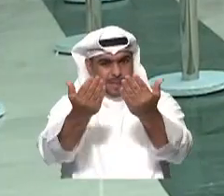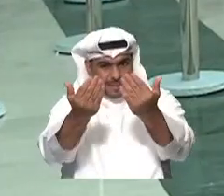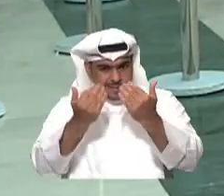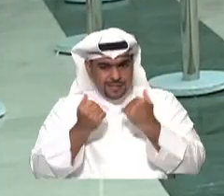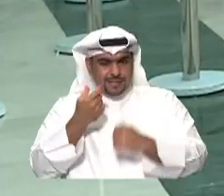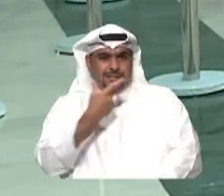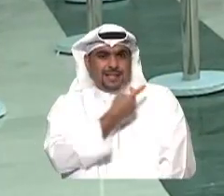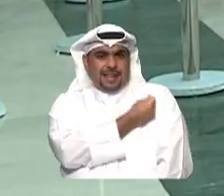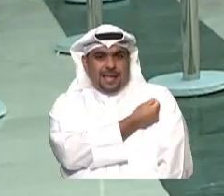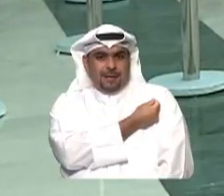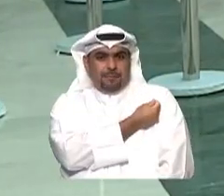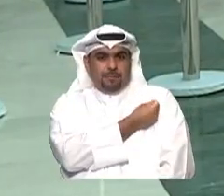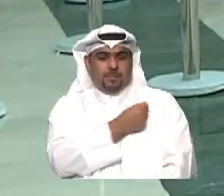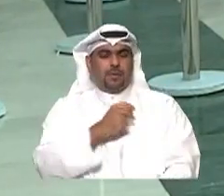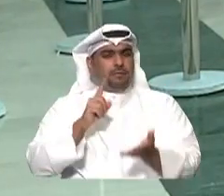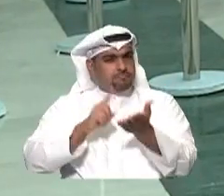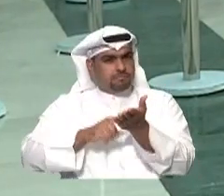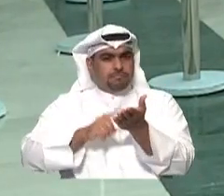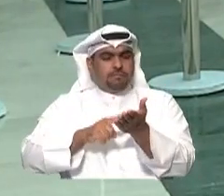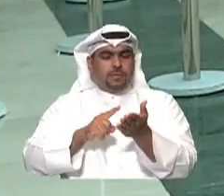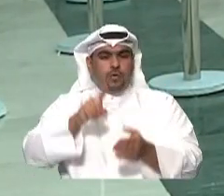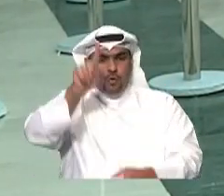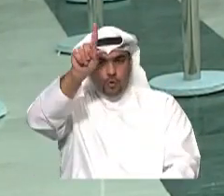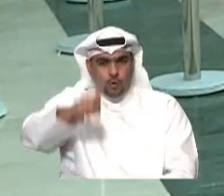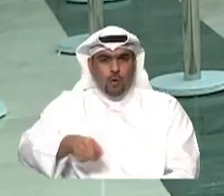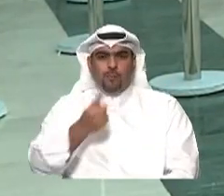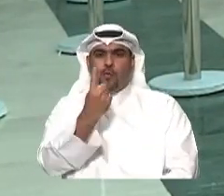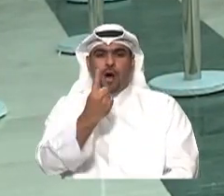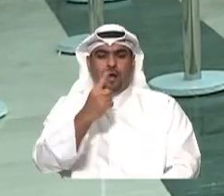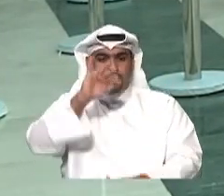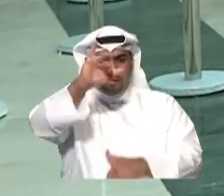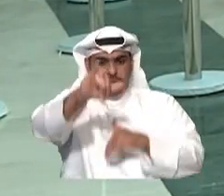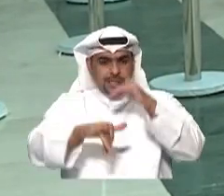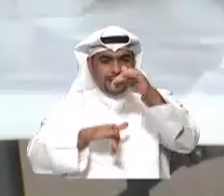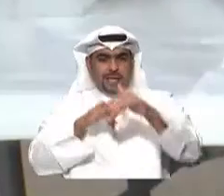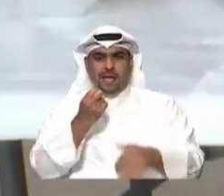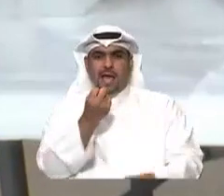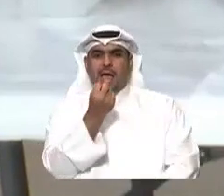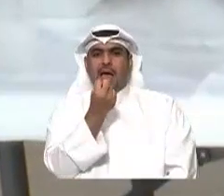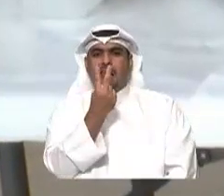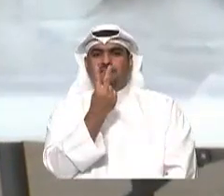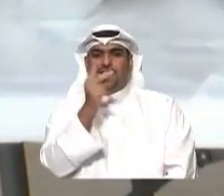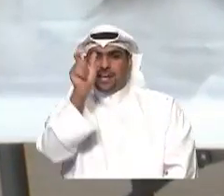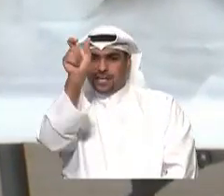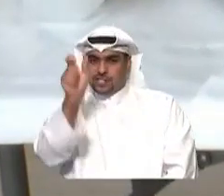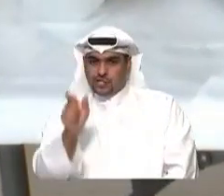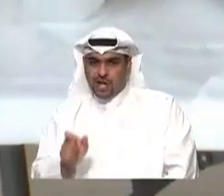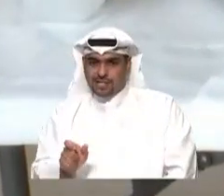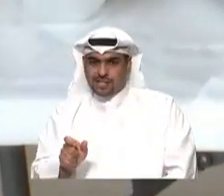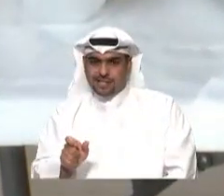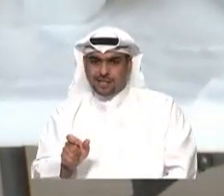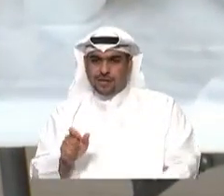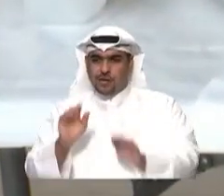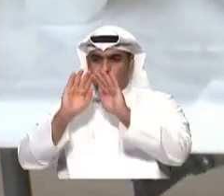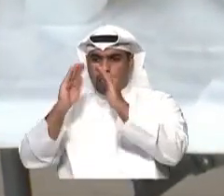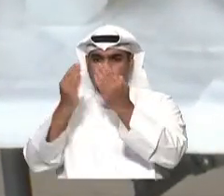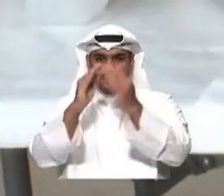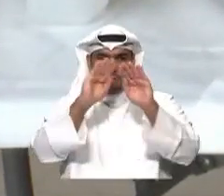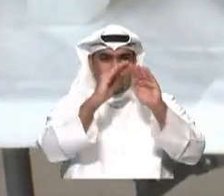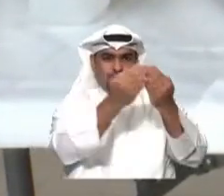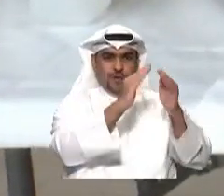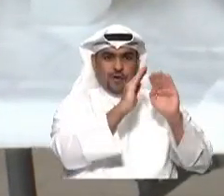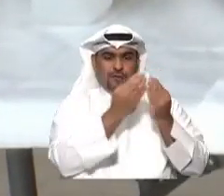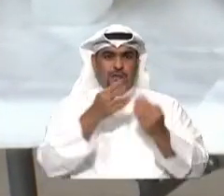إلى نحو 2000 شخص في اليوم، حيث يضم المركز 12 وحدة تطعيم وغرفة طوارئ وصيدلية مركزية.